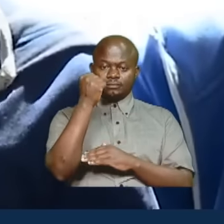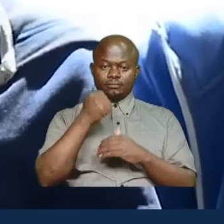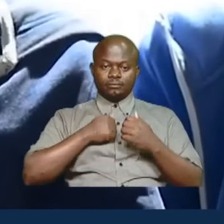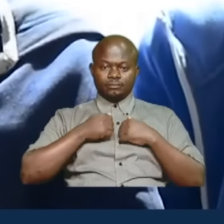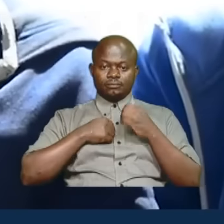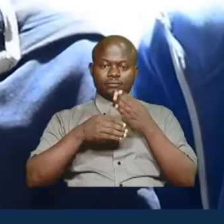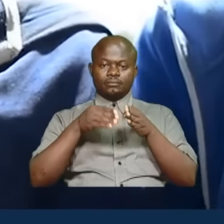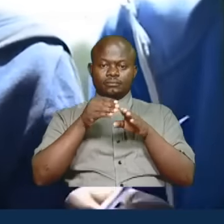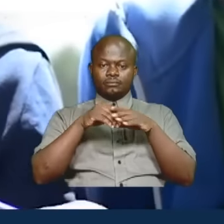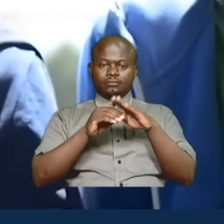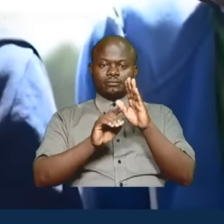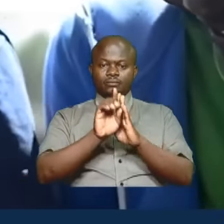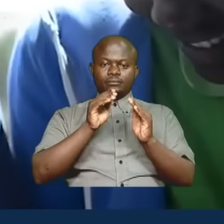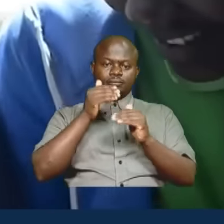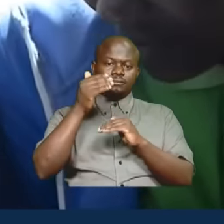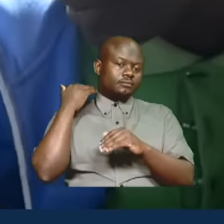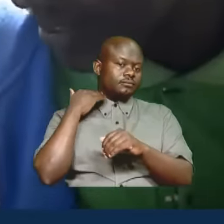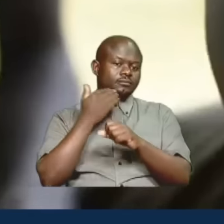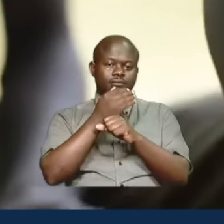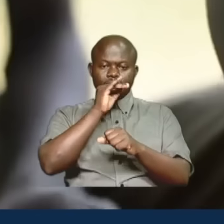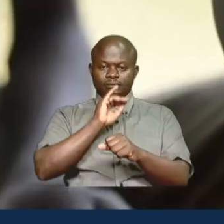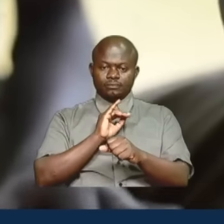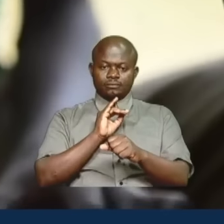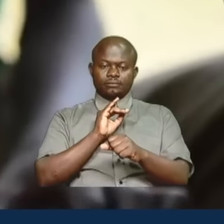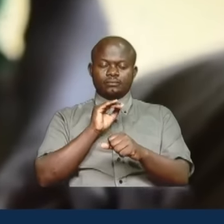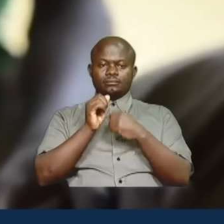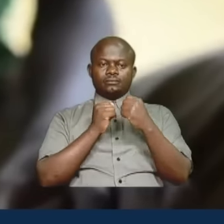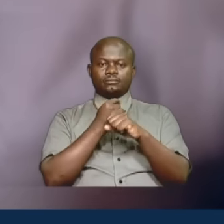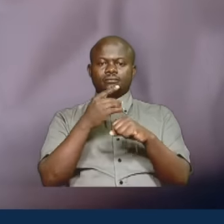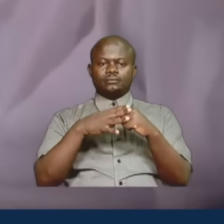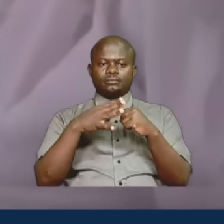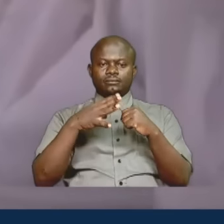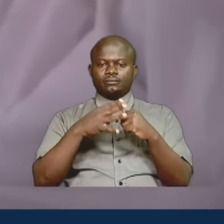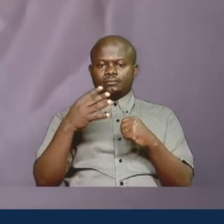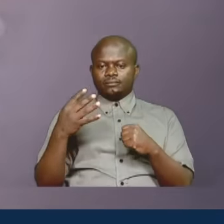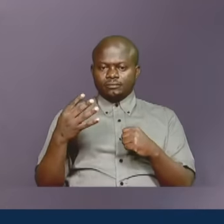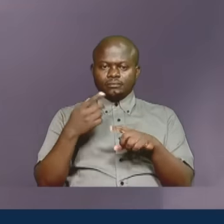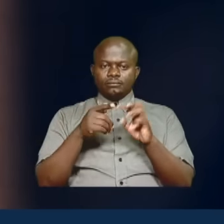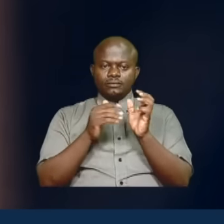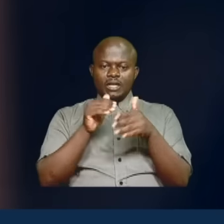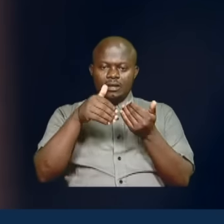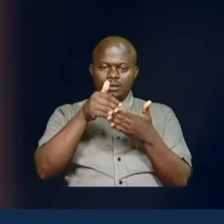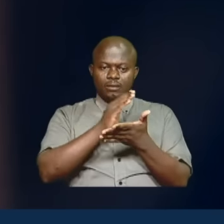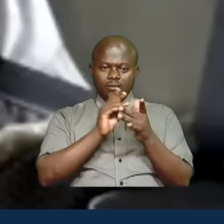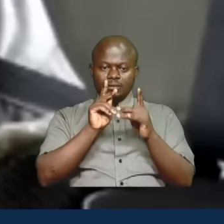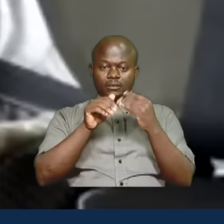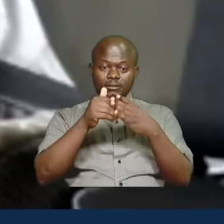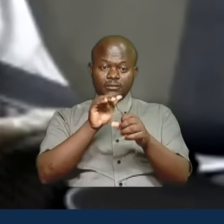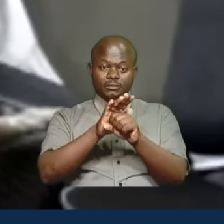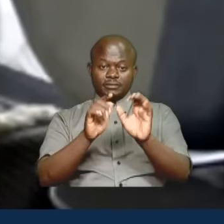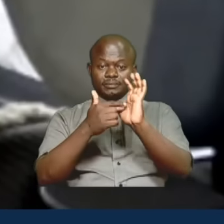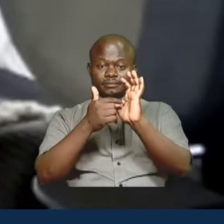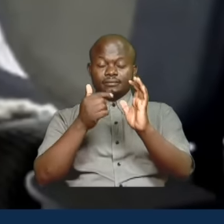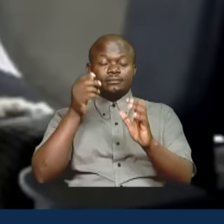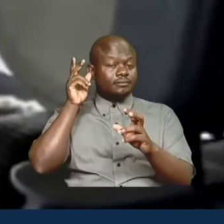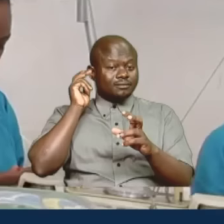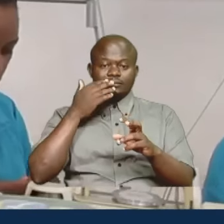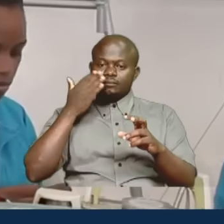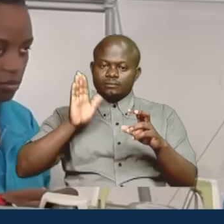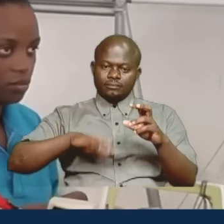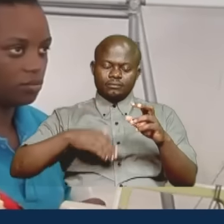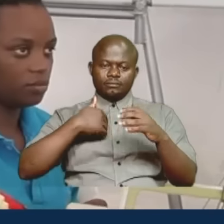mu iterambere nyuma ya Jenoside yakorewe Abatutsi mu 1994. Gusa bamwe mu baturage bagaragaza ko hari abaryumvise nabi